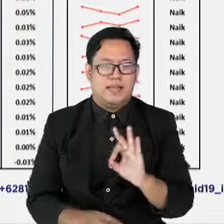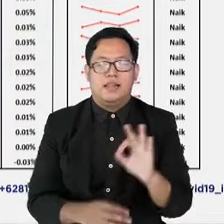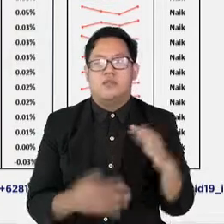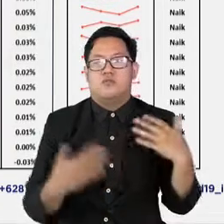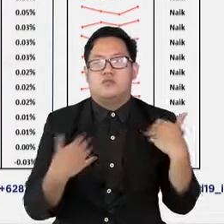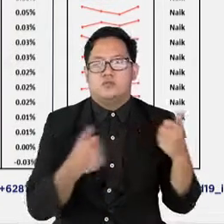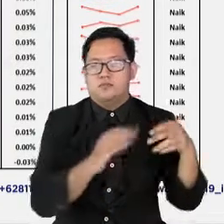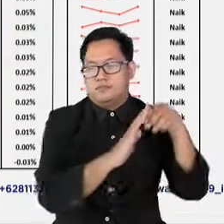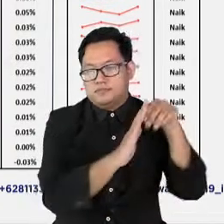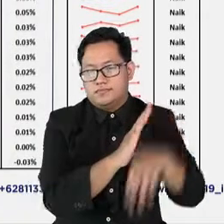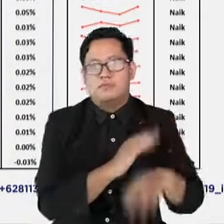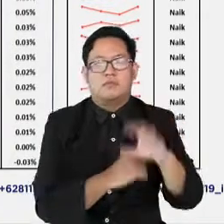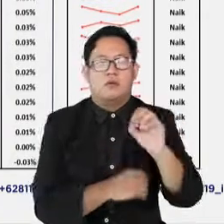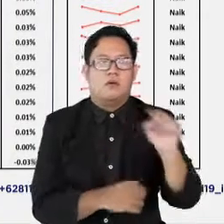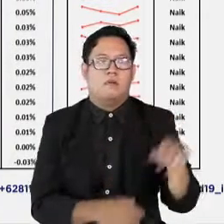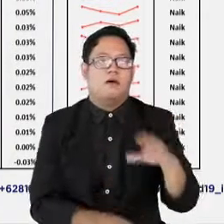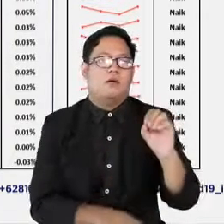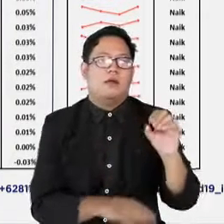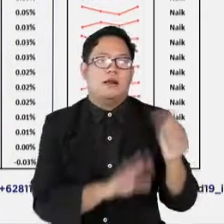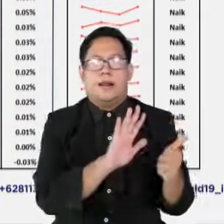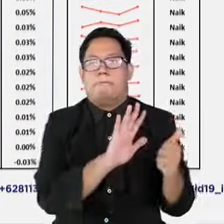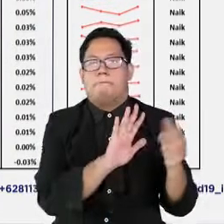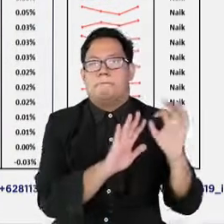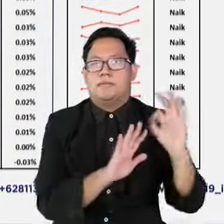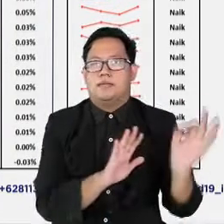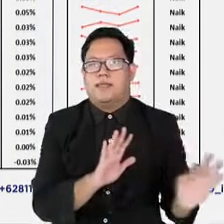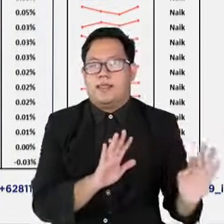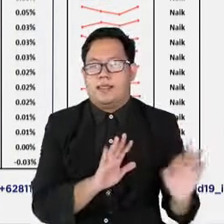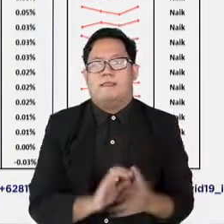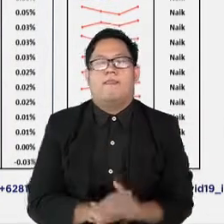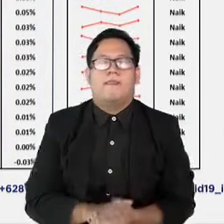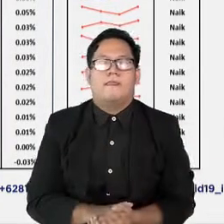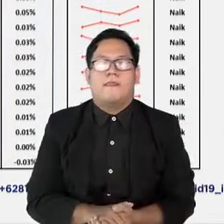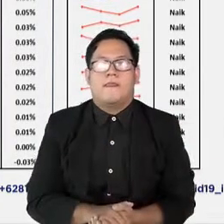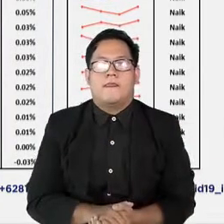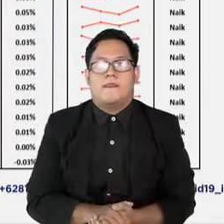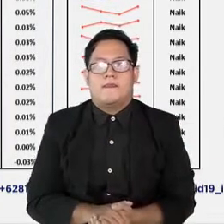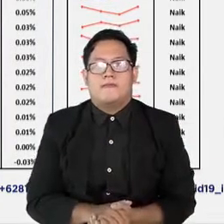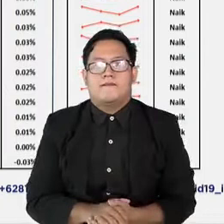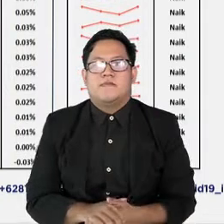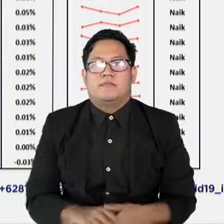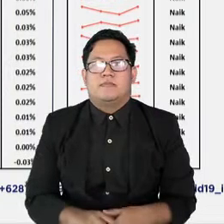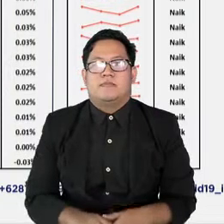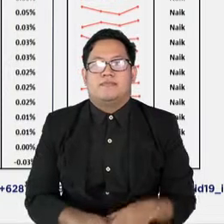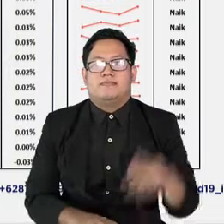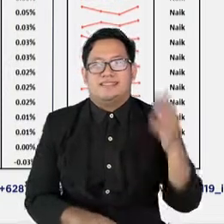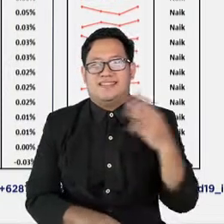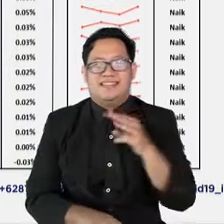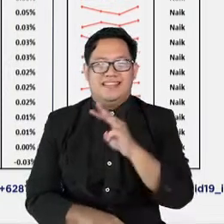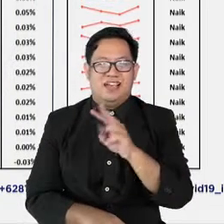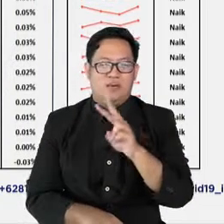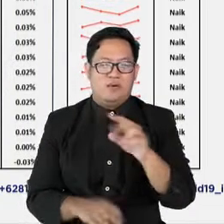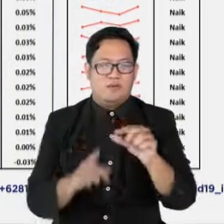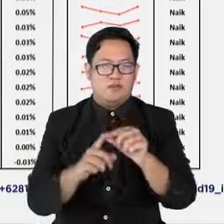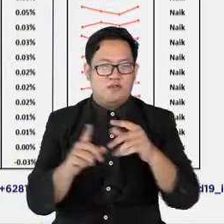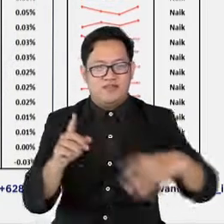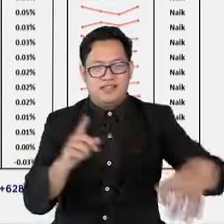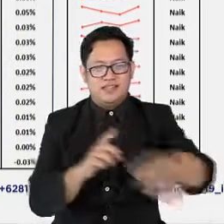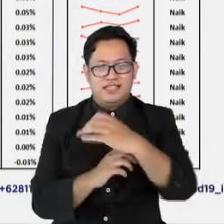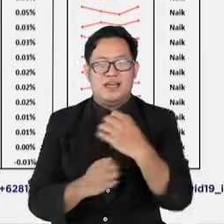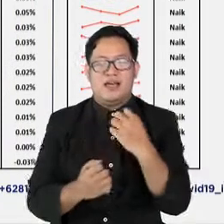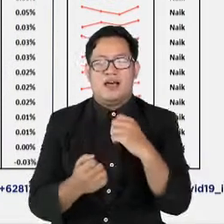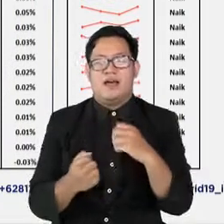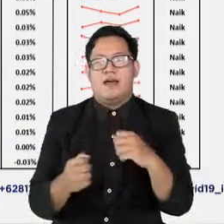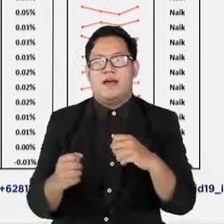kesembuhan sebesar 0,06 persen dari 32 provinsi yang mengalami penurunan kasus aktif